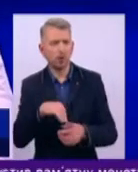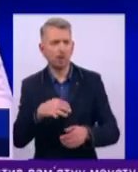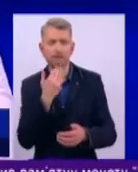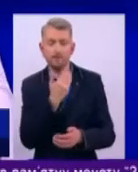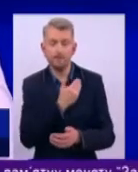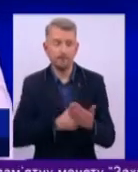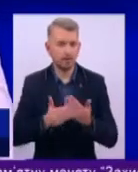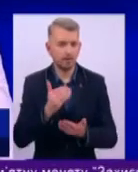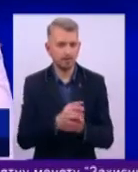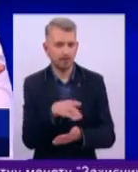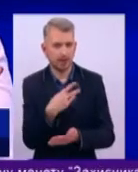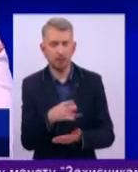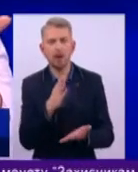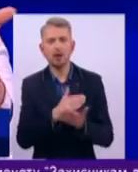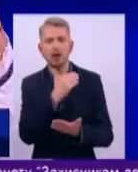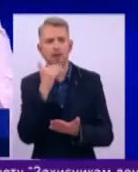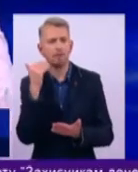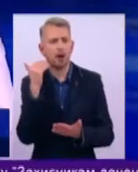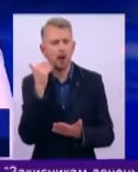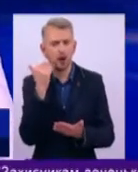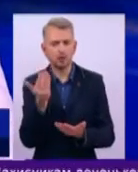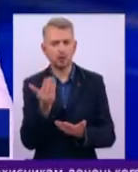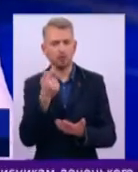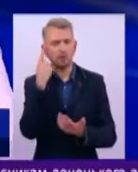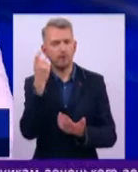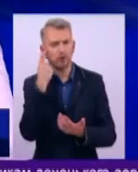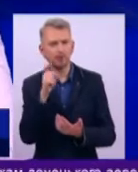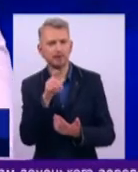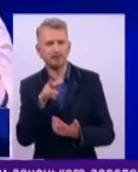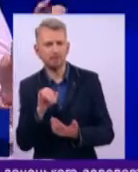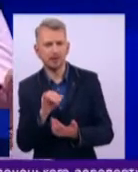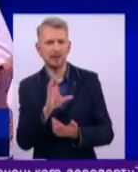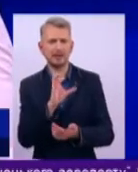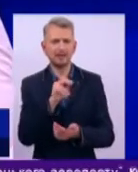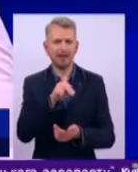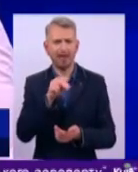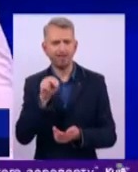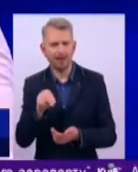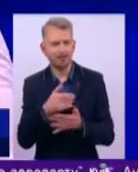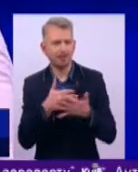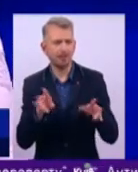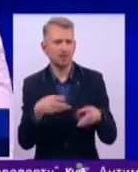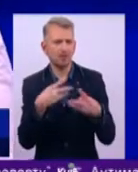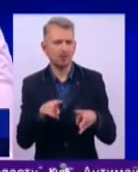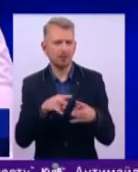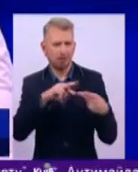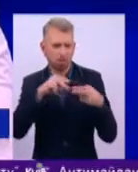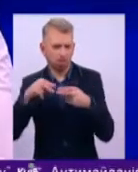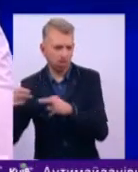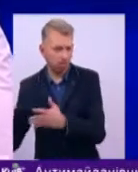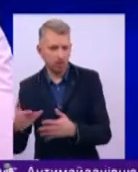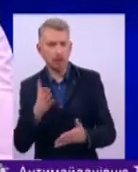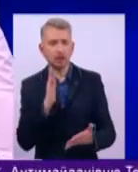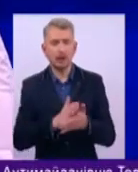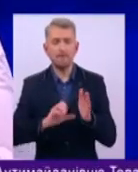не треба. Є багато величезних вже повідомлень в ЗМІ, CNN, решта. Ну, тобто це вже, знаєте, не потрібно робити інтерпретації. Є